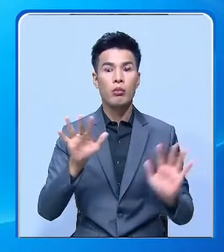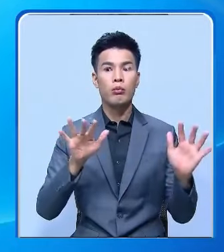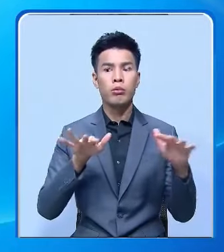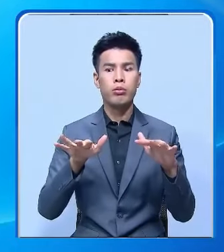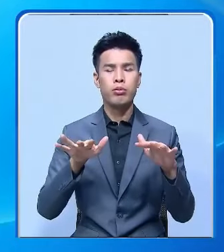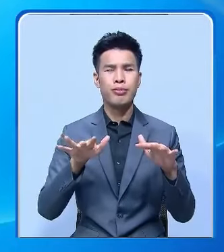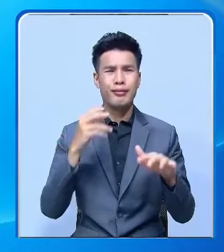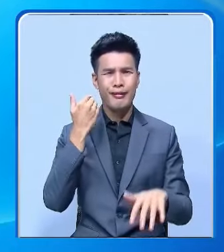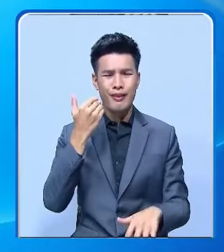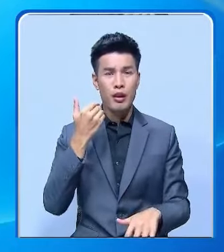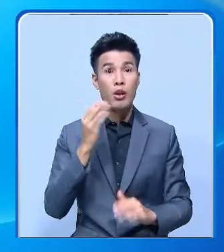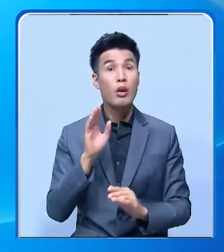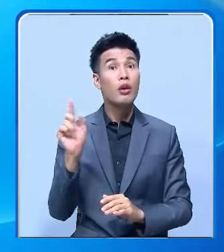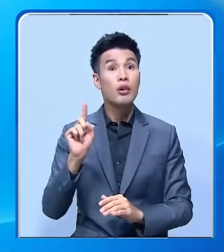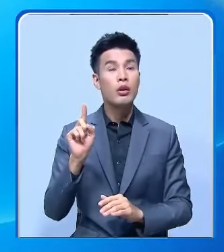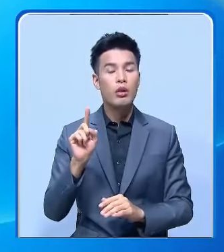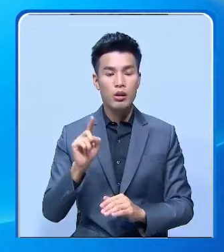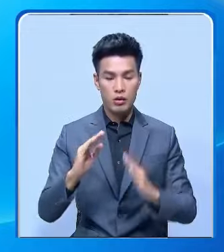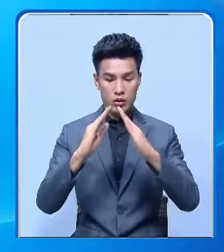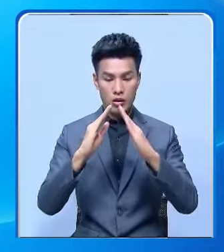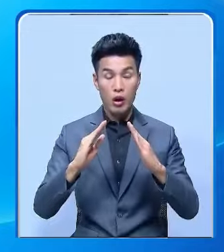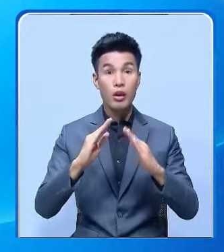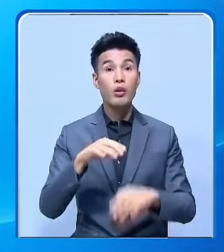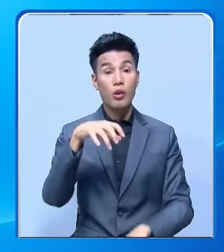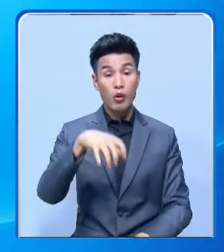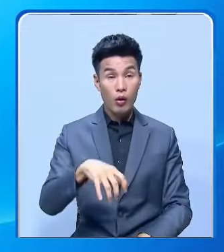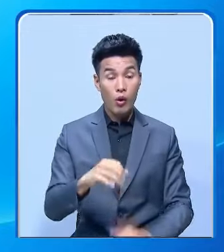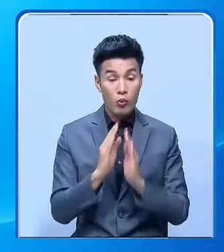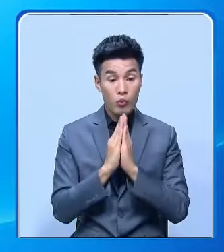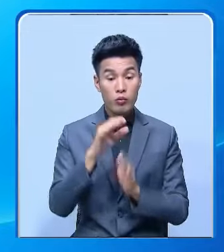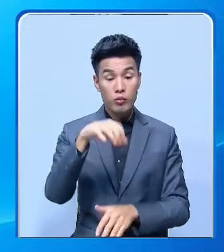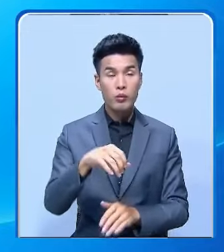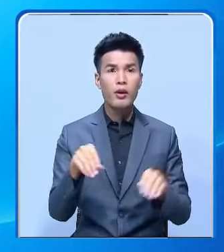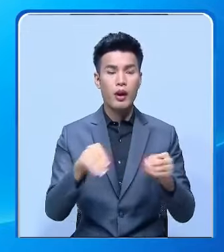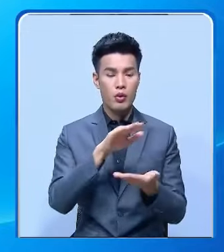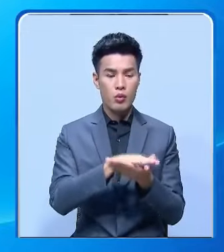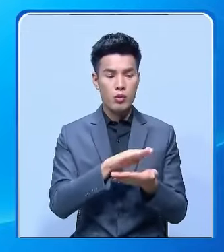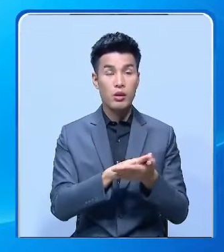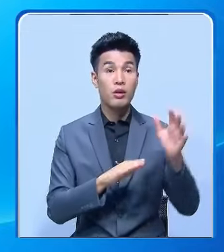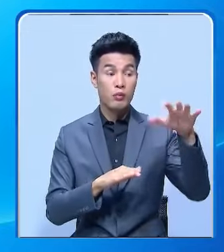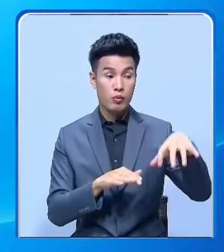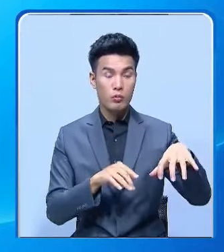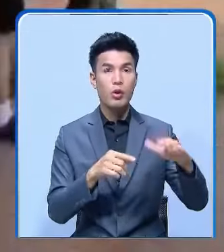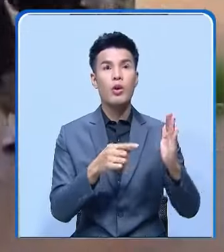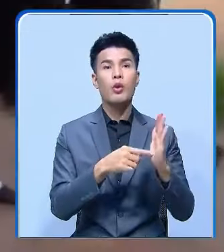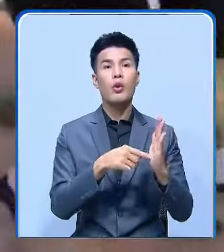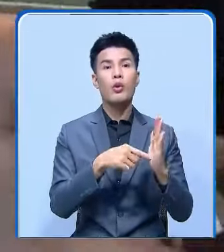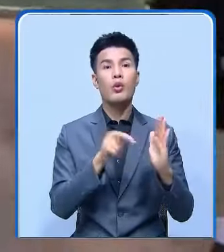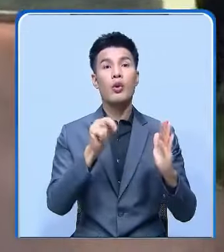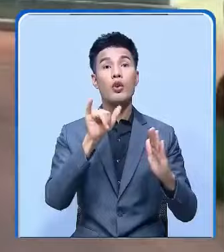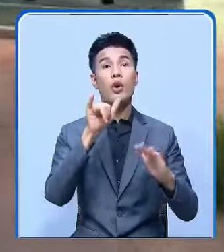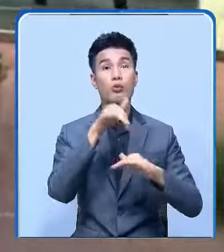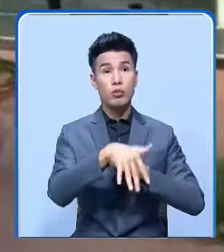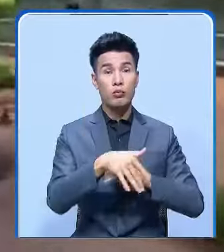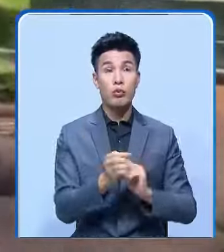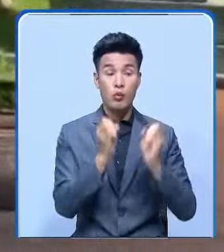อ่ะแล้วจุดเกิดเหตุอยู่บริเวณศาลเจ้าพ่อหลักเมืองแล้วมันใกล้ๆกับโรงเรียนแห่งหนึ่งในเขตเทศบาลเมืองนครนายก ก็ครูกับ